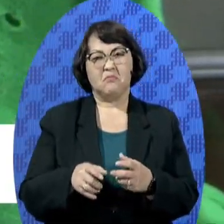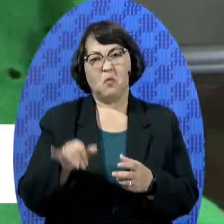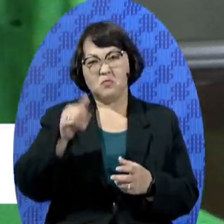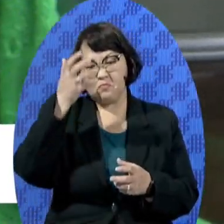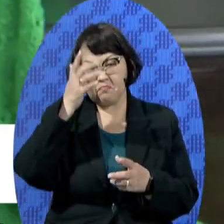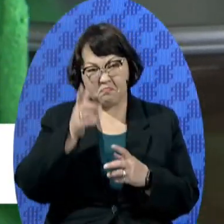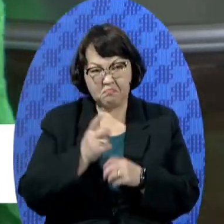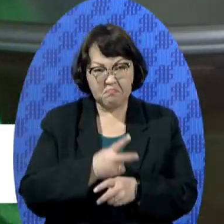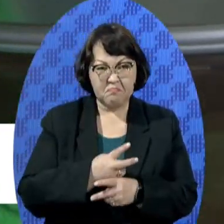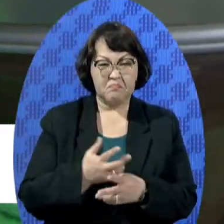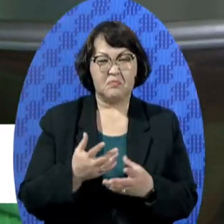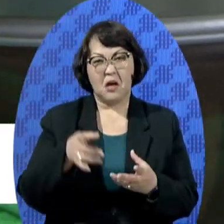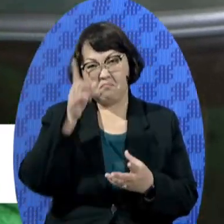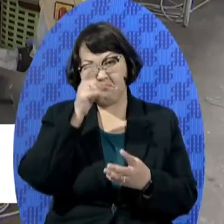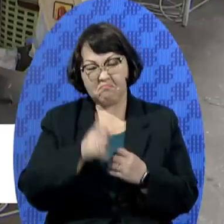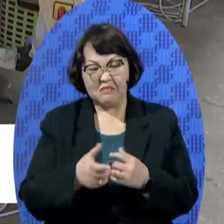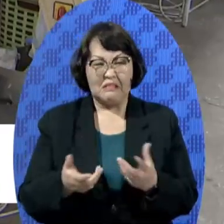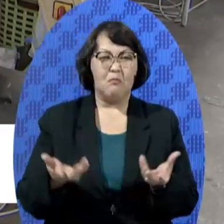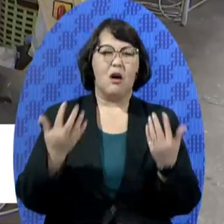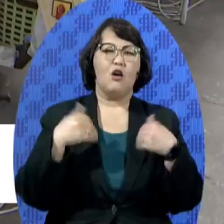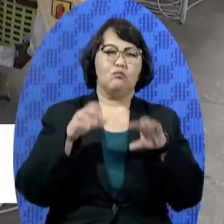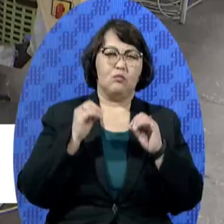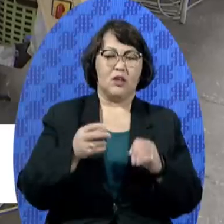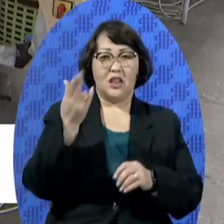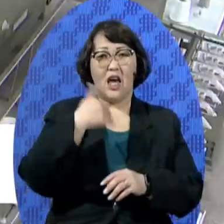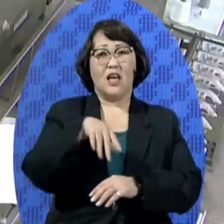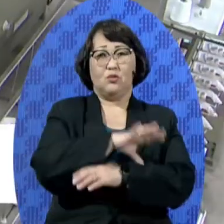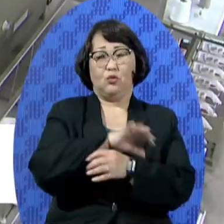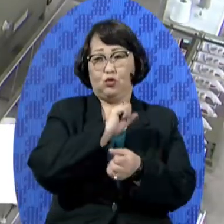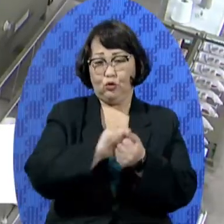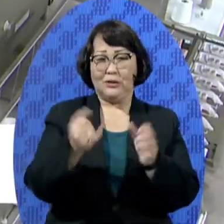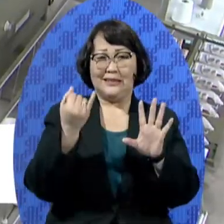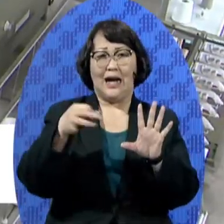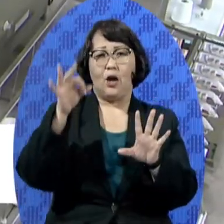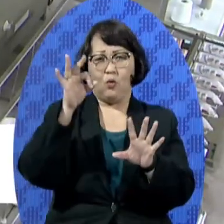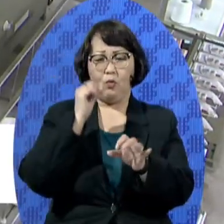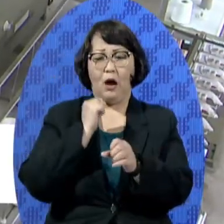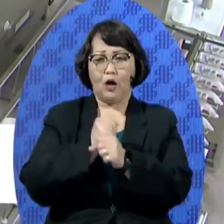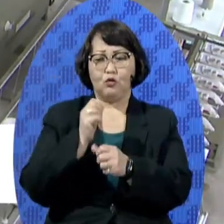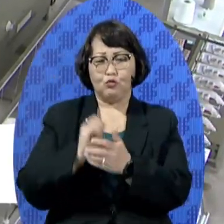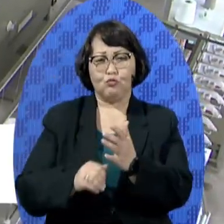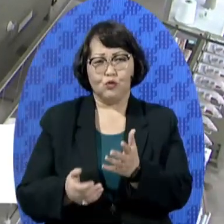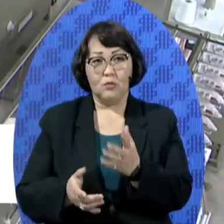сургуульд сурсан оюутан залуусын 60% нь мэрэгжлээр ажилладаг бол мэрэгжил сургуулийн үндэсний төвийг